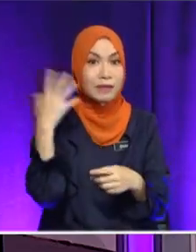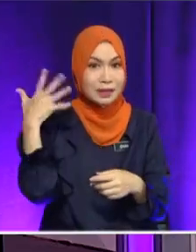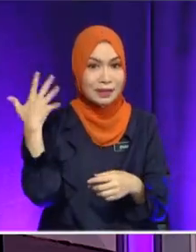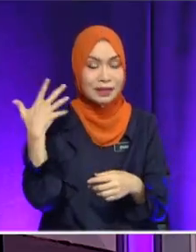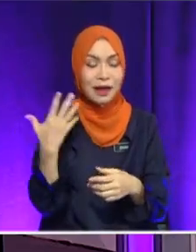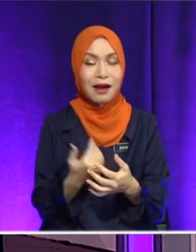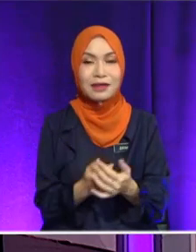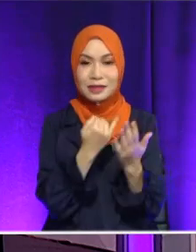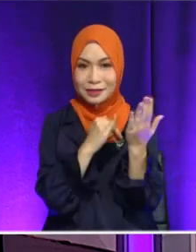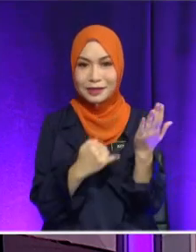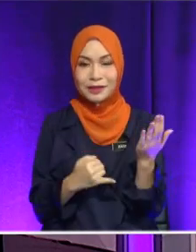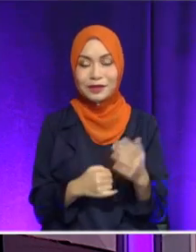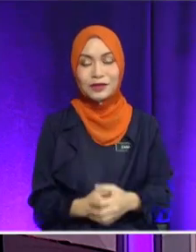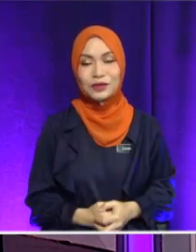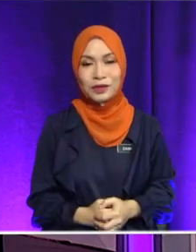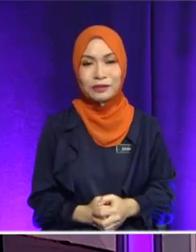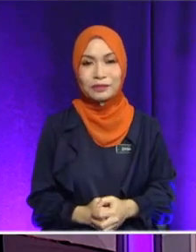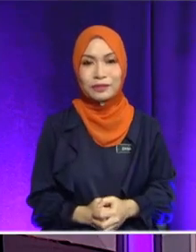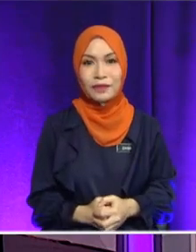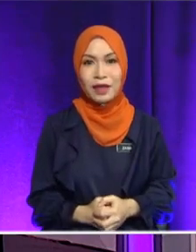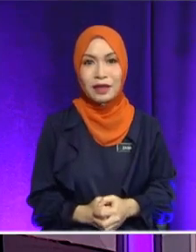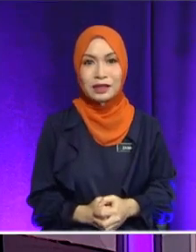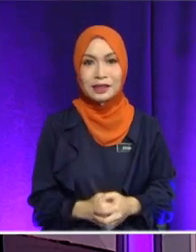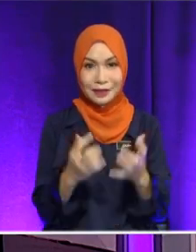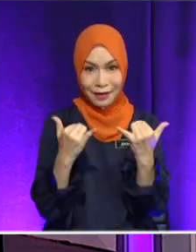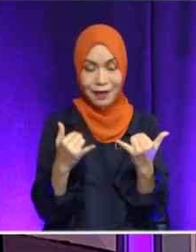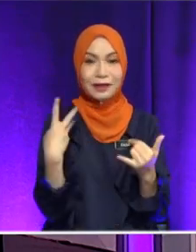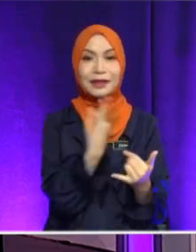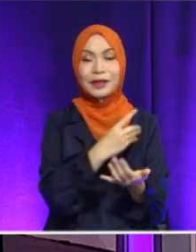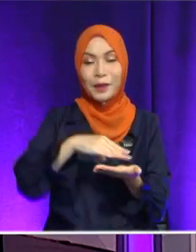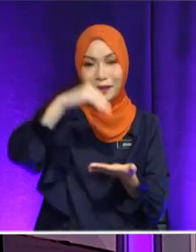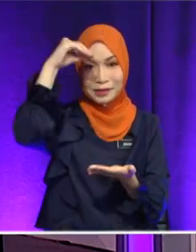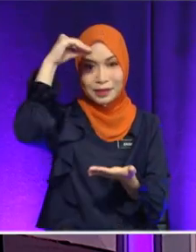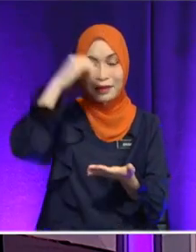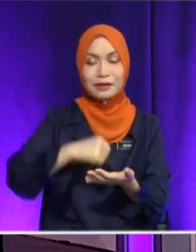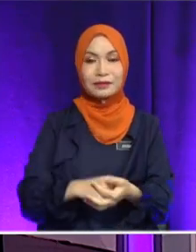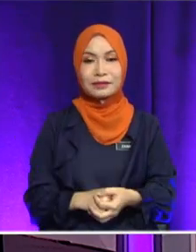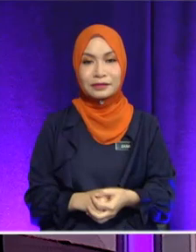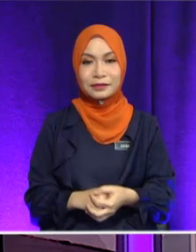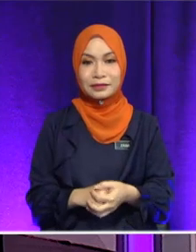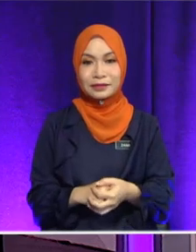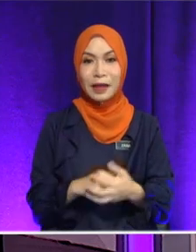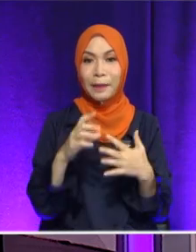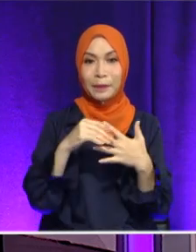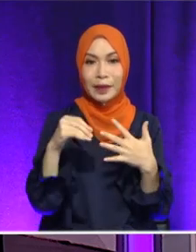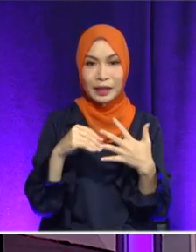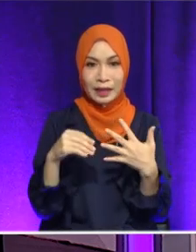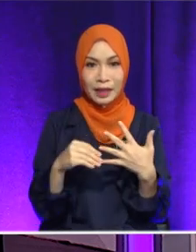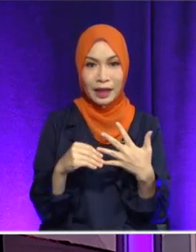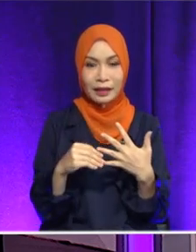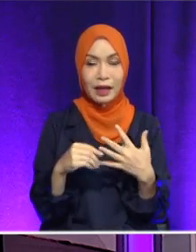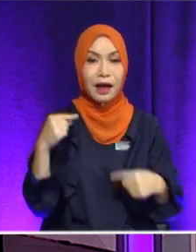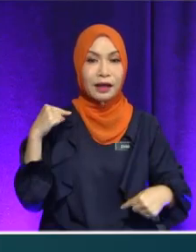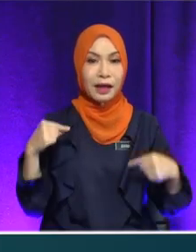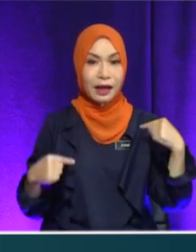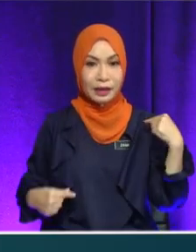yaitu aliran 1924 1996 Oke kalau kita tengok pada adegan ini Oke gaya aliran seni